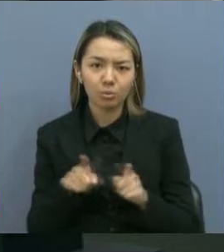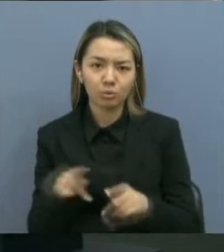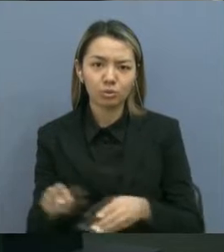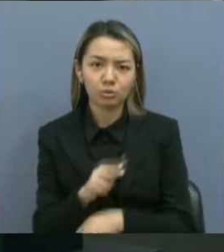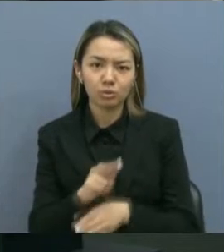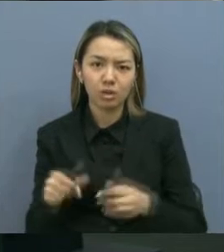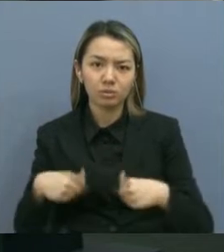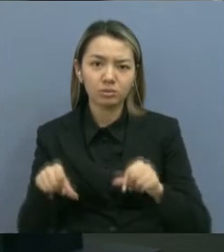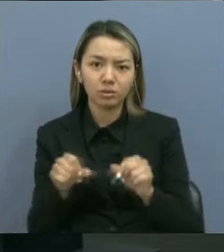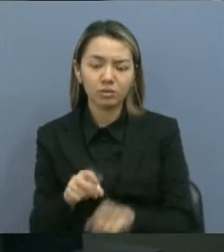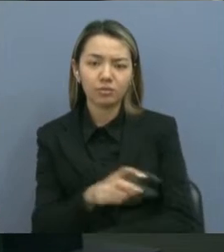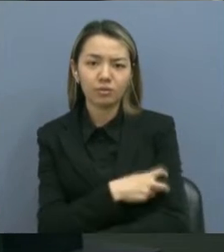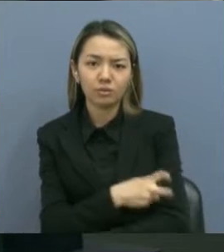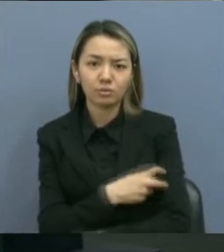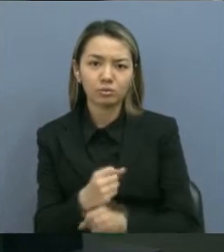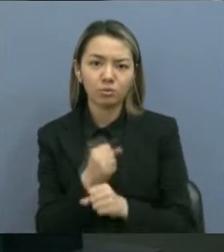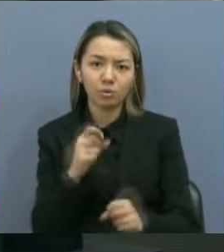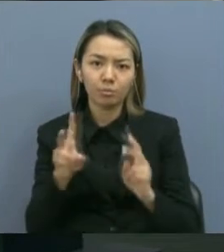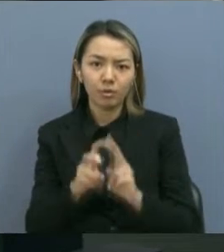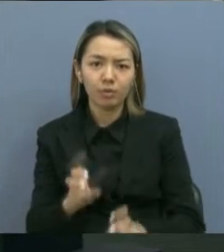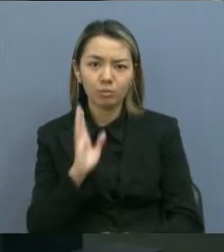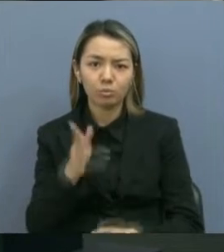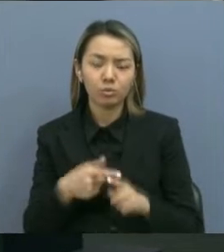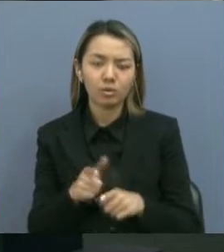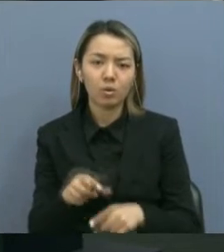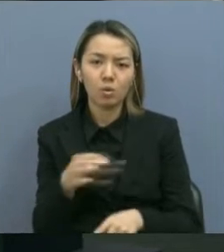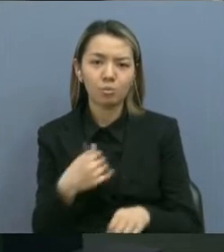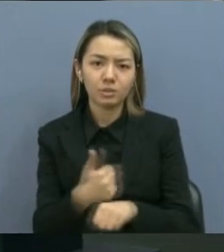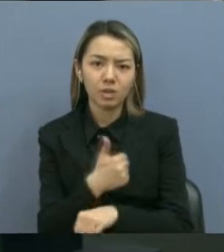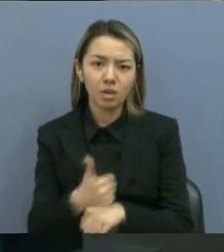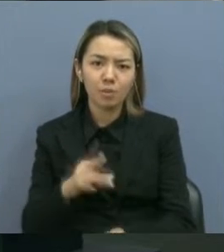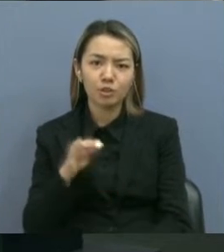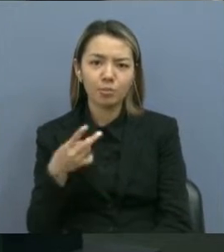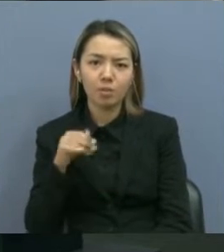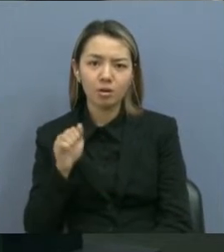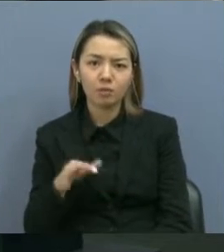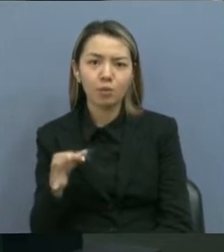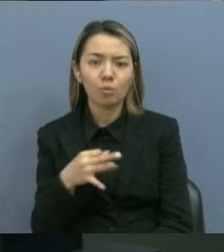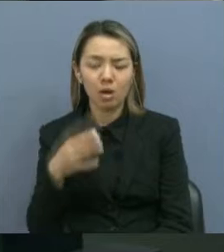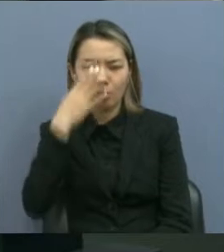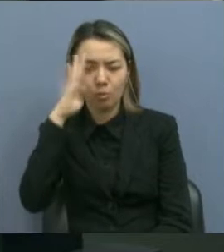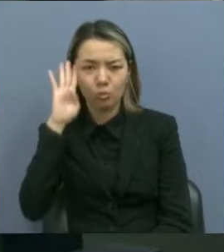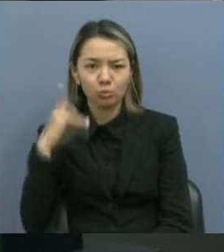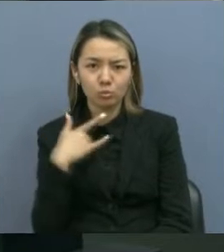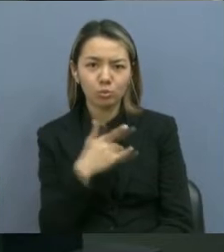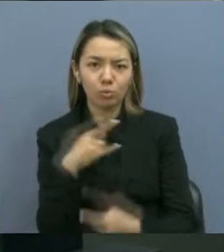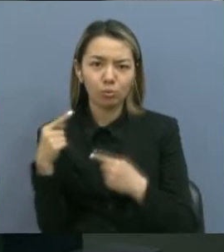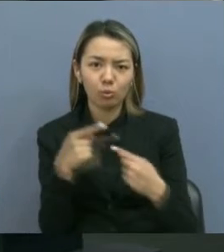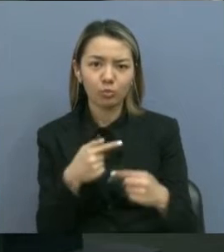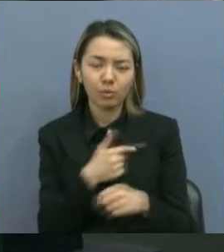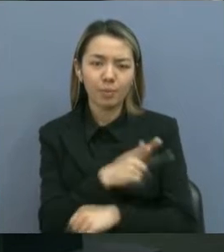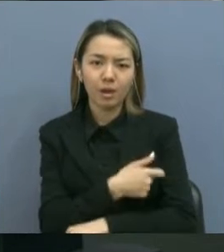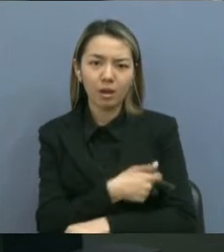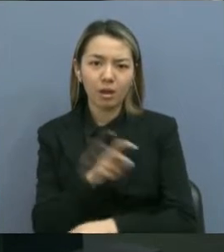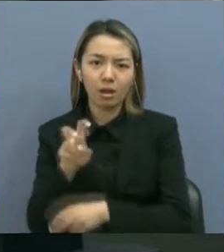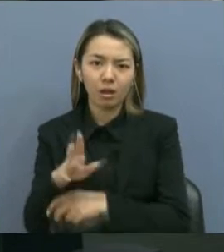емдеу мекемесінде дәрігерлердің қатаң бақылауында. Облыс әкімі Ермек Маржықпаев Ақмола облыстық туберкулезге қарсы күрес